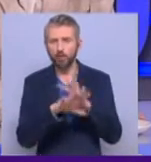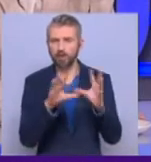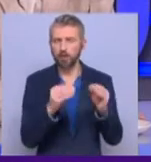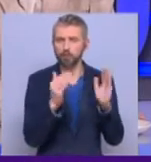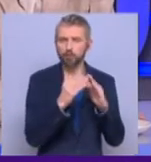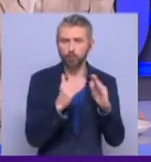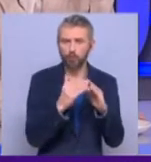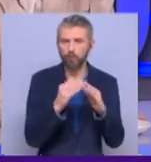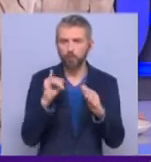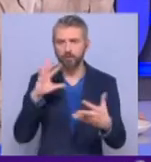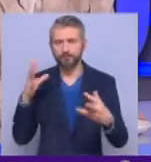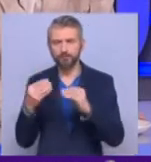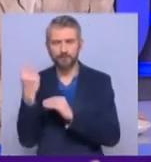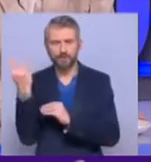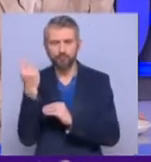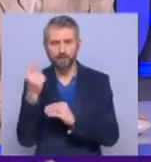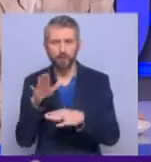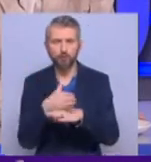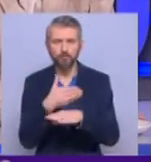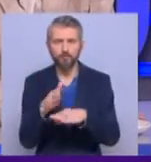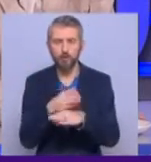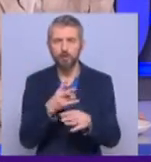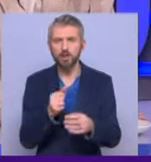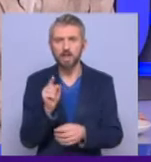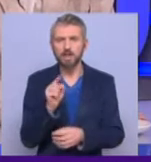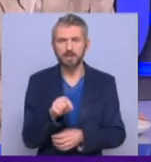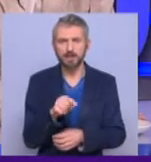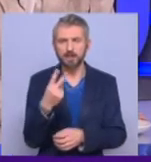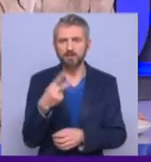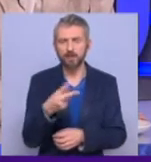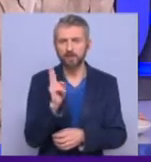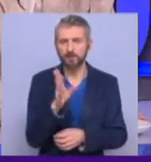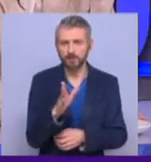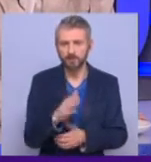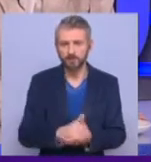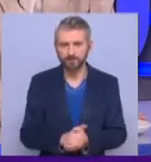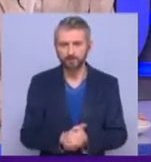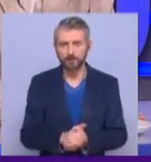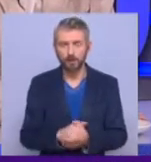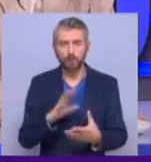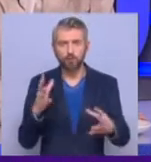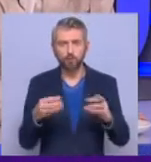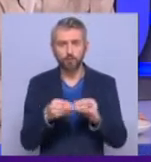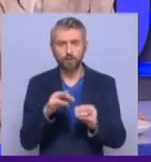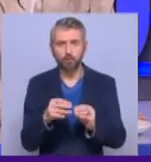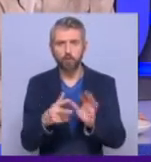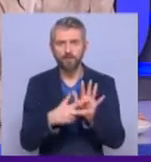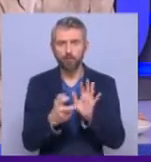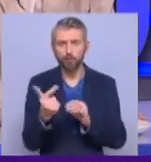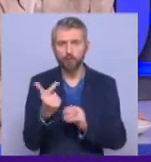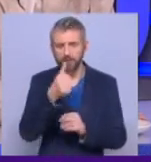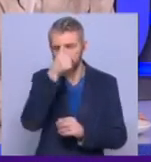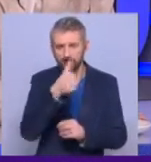загальнобудинкового і лічильників розбивають на ці 20 квартир, получається по 800 гривень